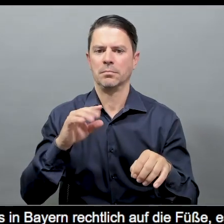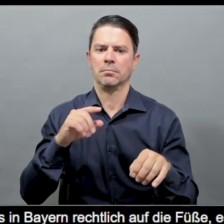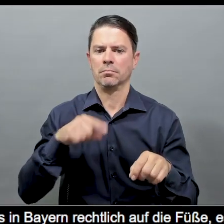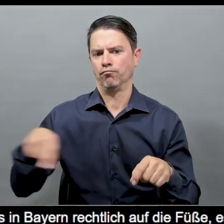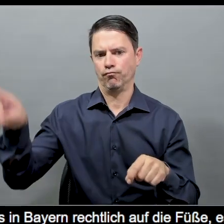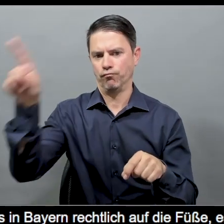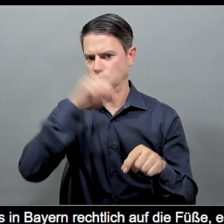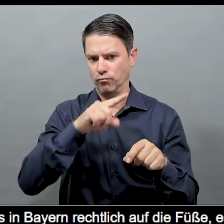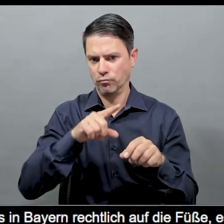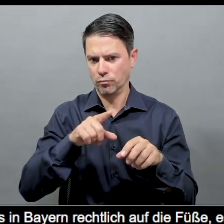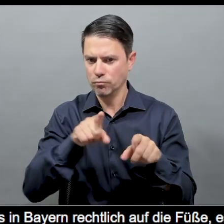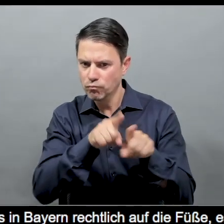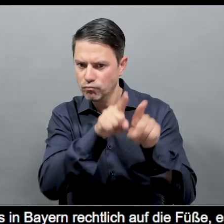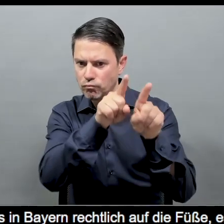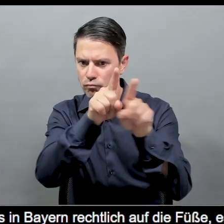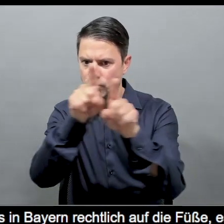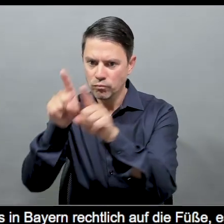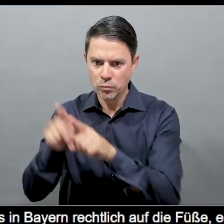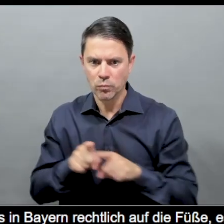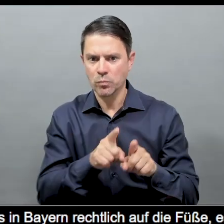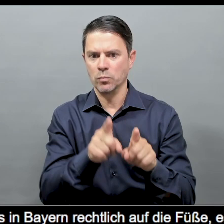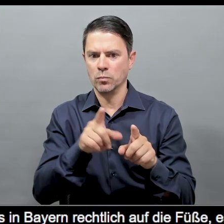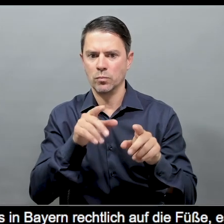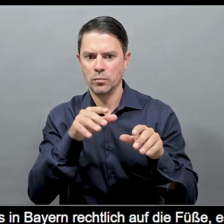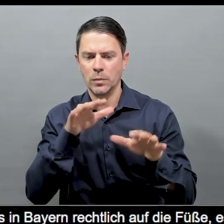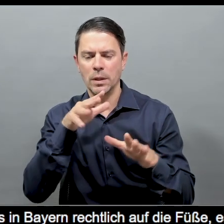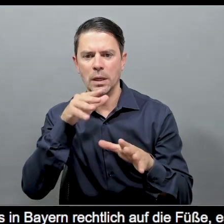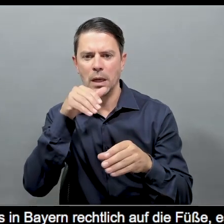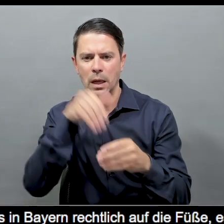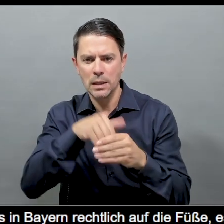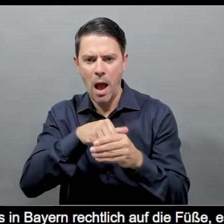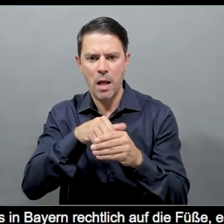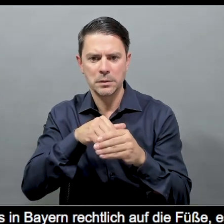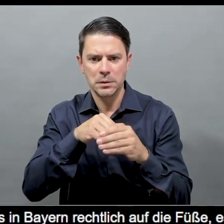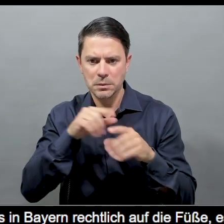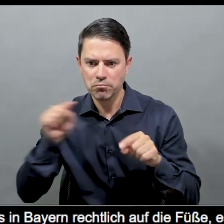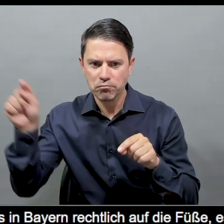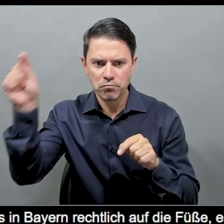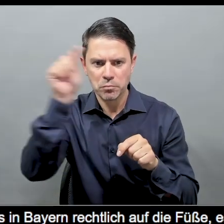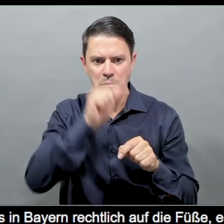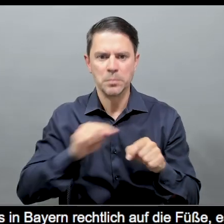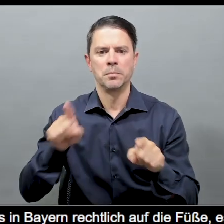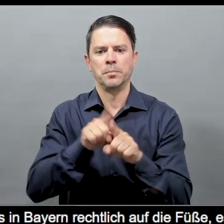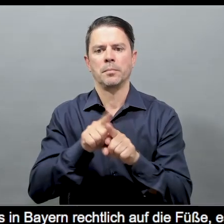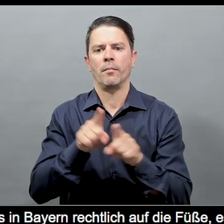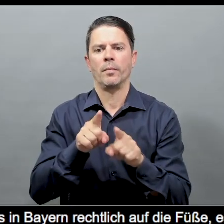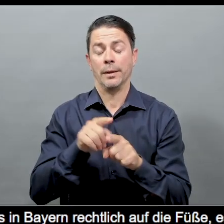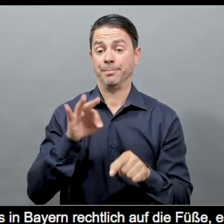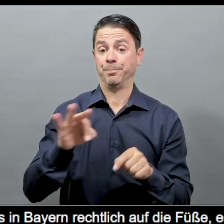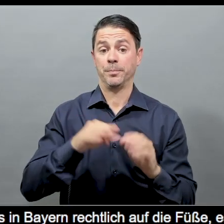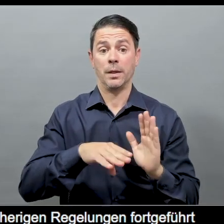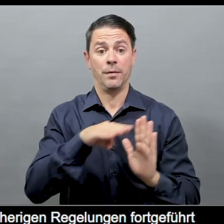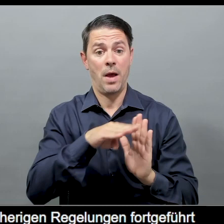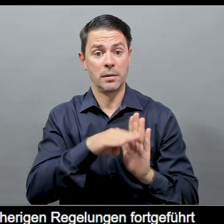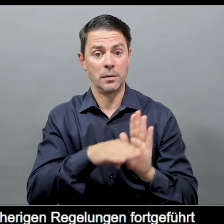ausgearbeitet und wird dann in Kraft gesetzt zum 1. Oktober. Darüber hinaus haben wir beschlossen, ein vom Gesundheitsminister